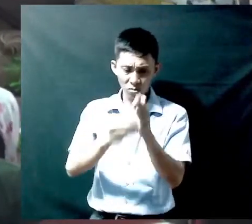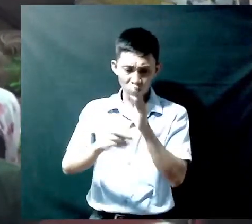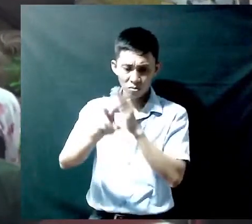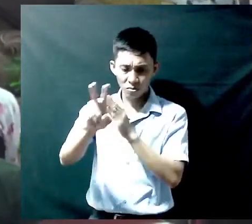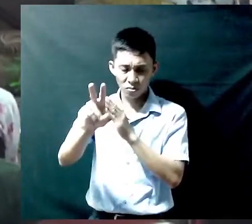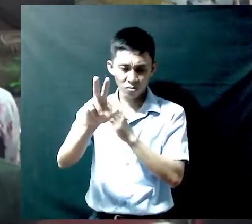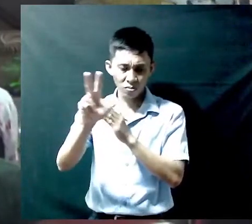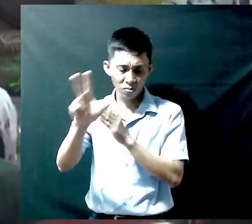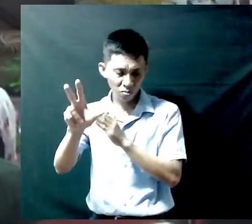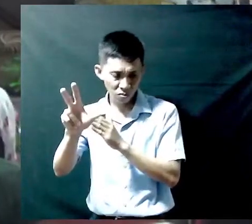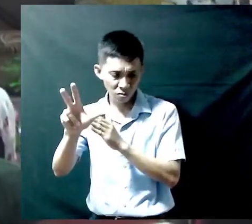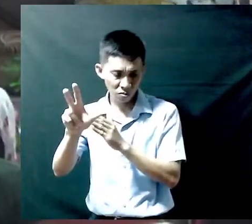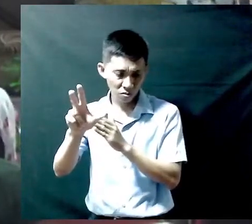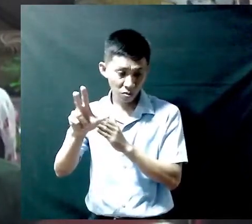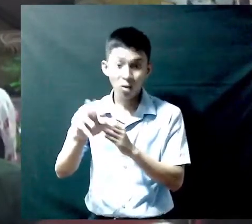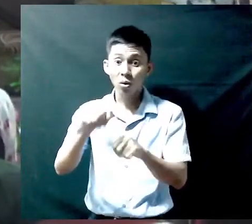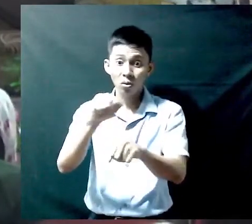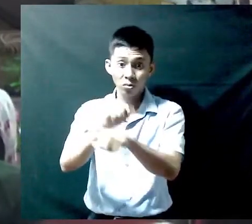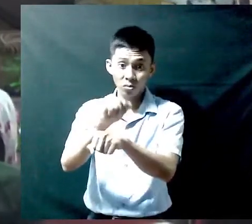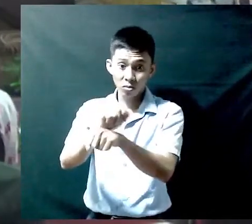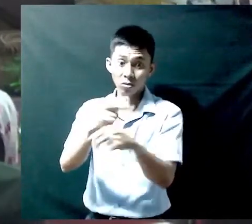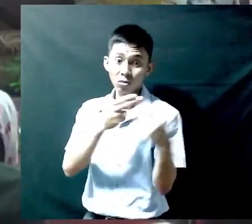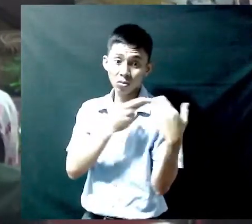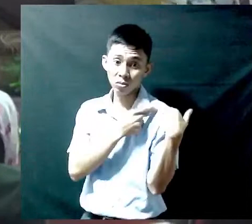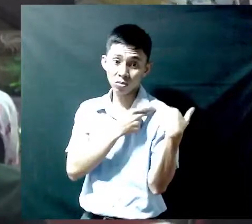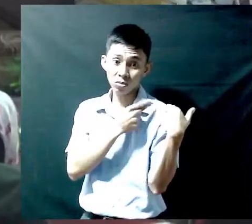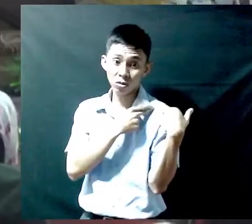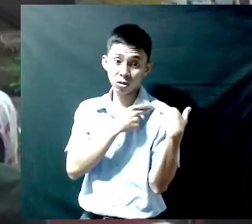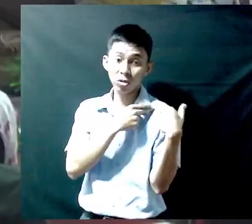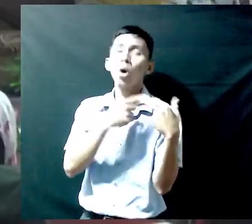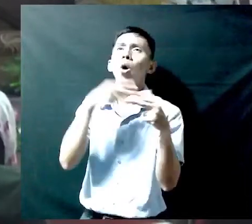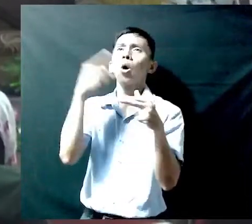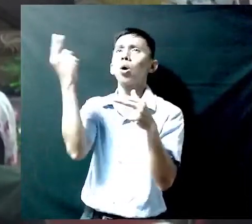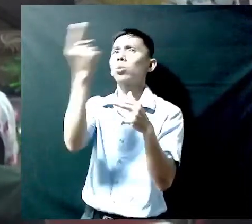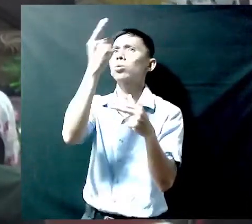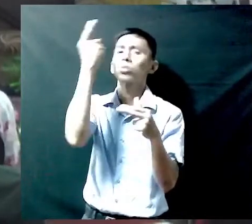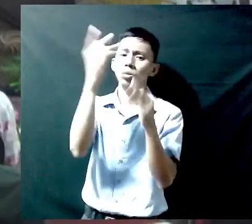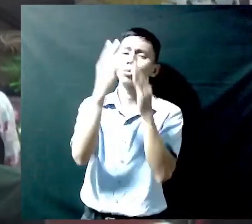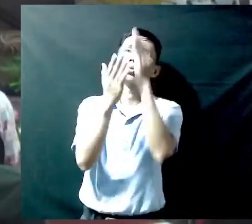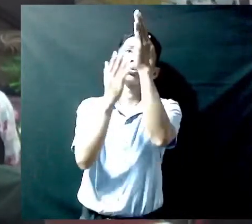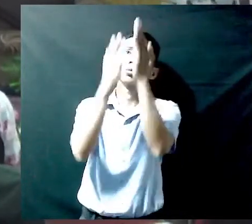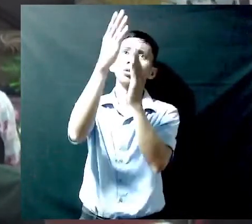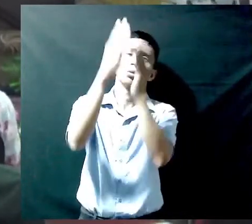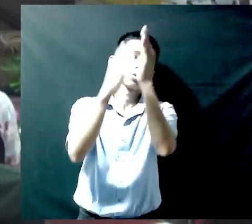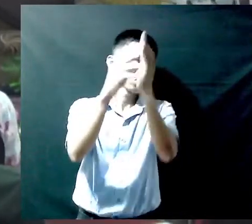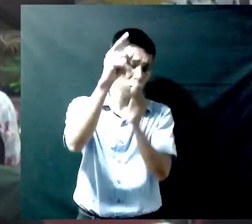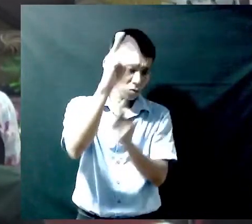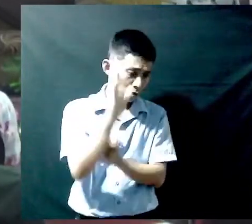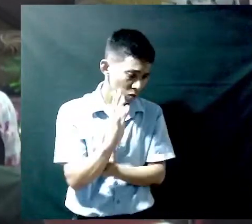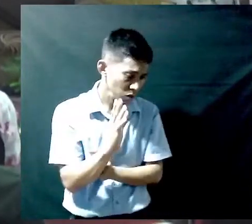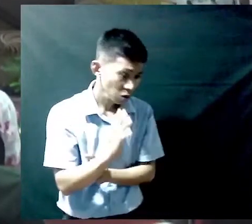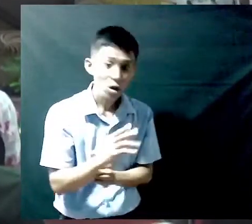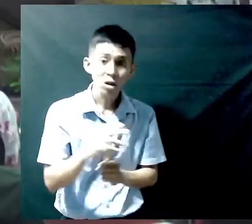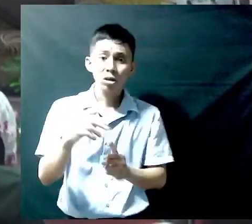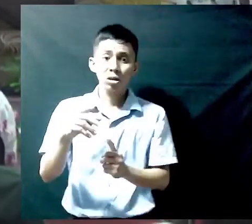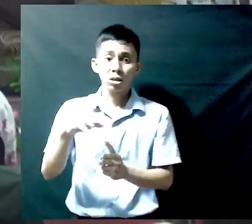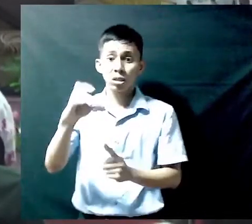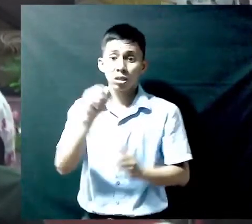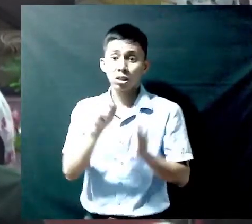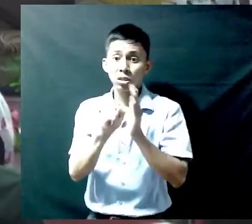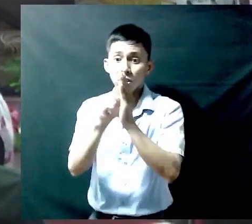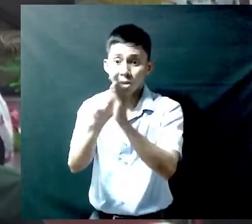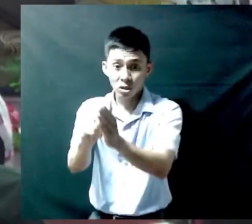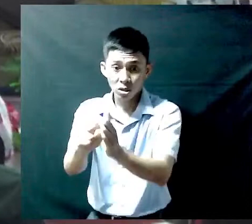3, ang tinrabaho niya munang i-ministry si Lord. Anong ibig sabihin nun? Inuna niya muna ang